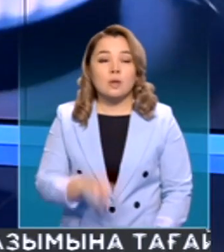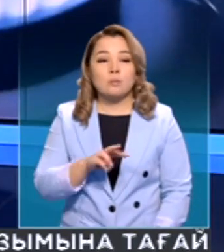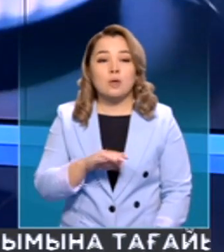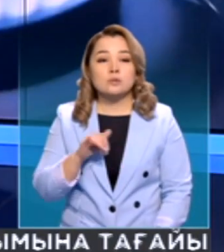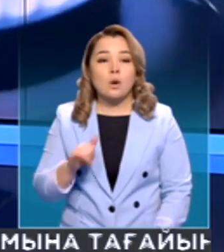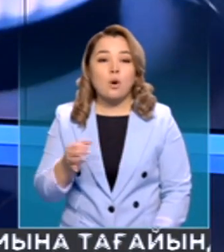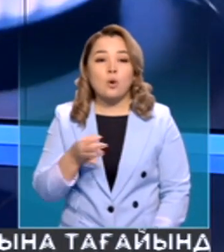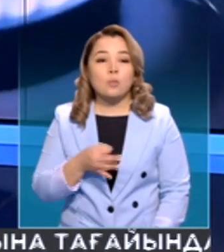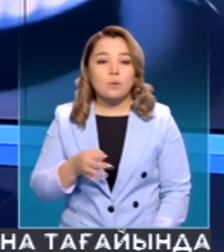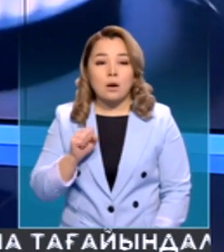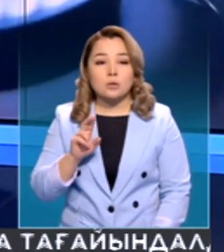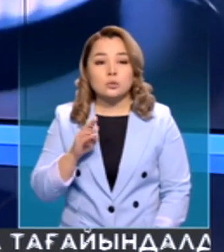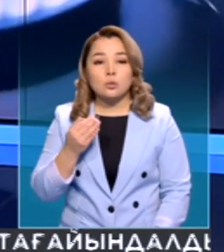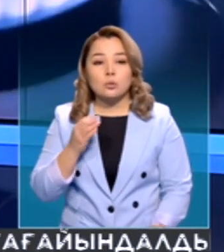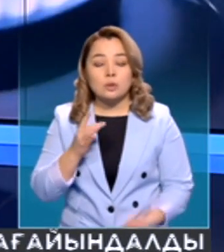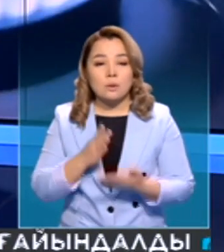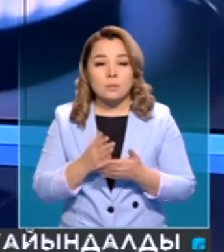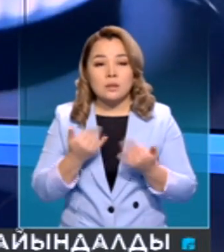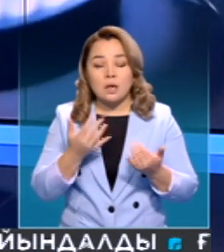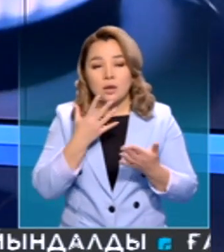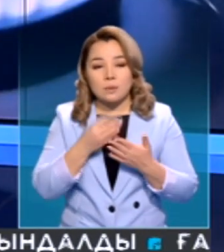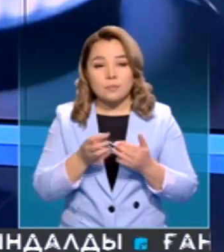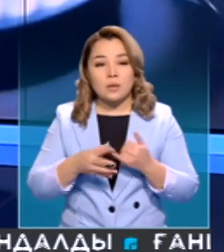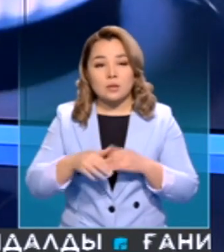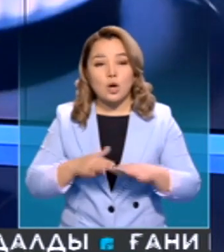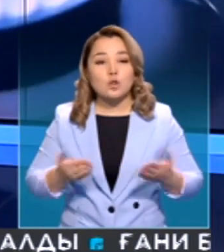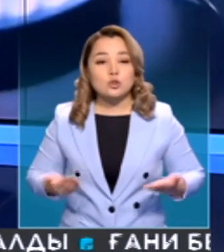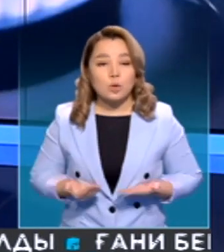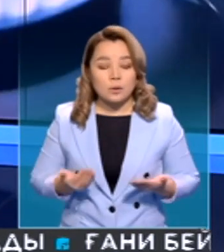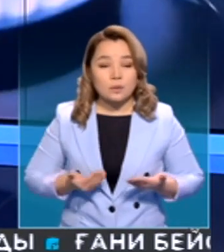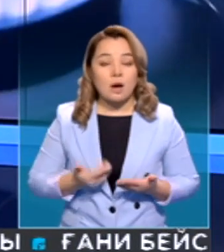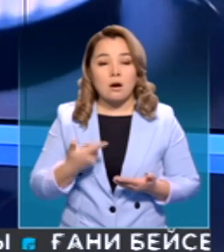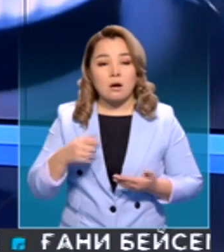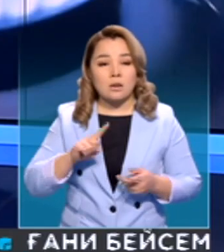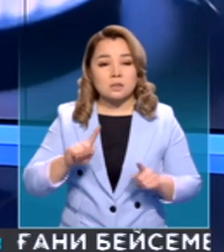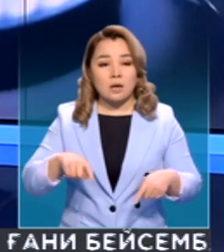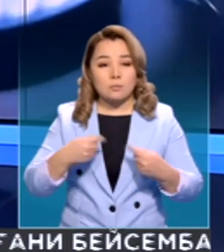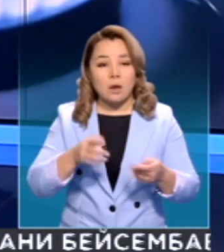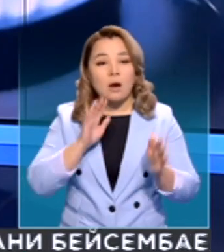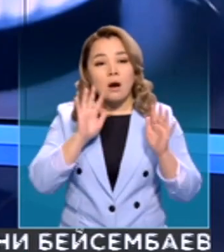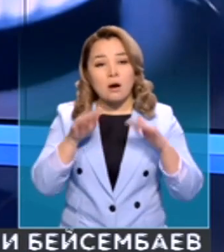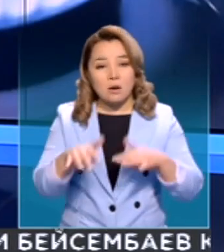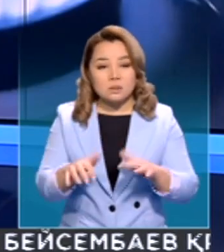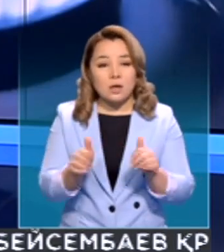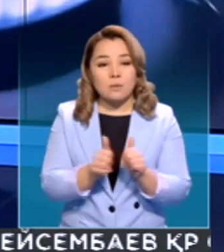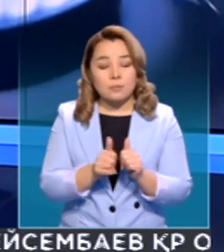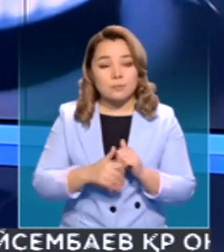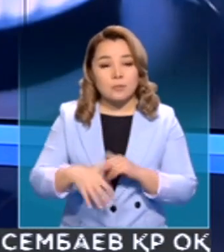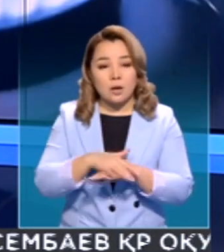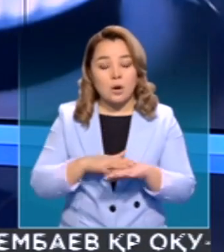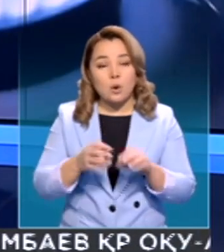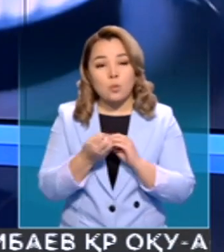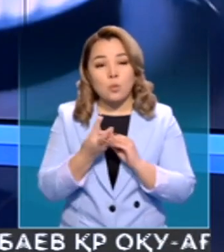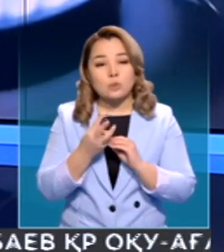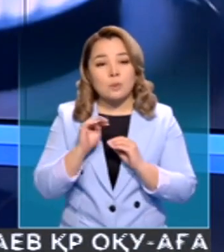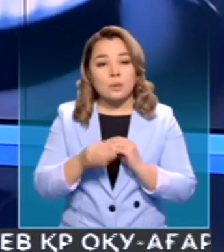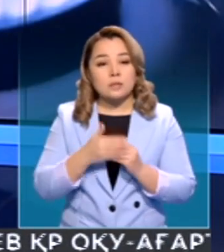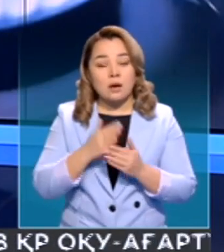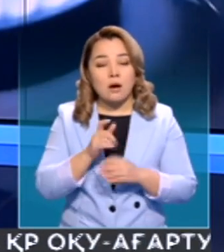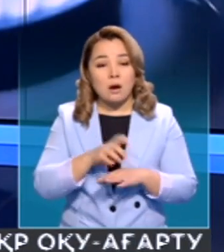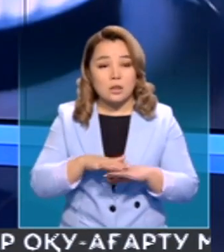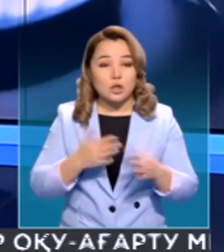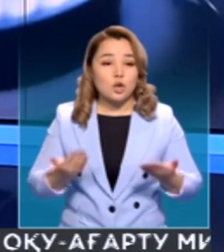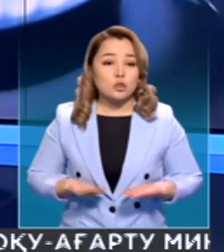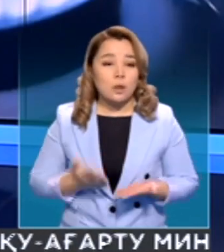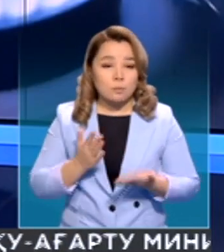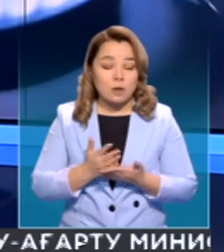Маңғыстау облысы Ақшұқыр ауылындағы Бегей шағын ауданының тұрғындарына газ берілді. Каспий теңізінің жағасындағы ауылда барлығы 13 мыңнан астам халық тұрады.